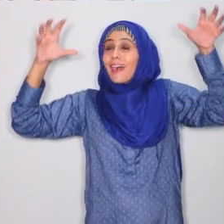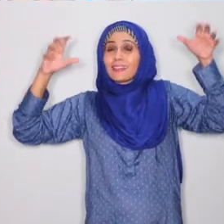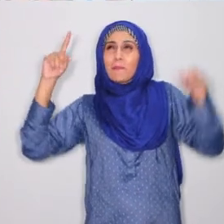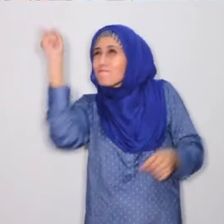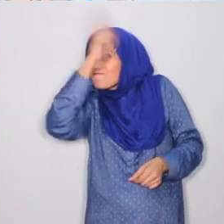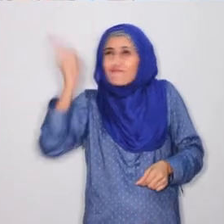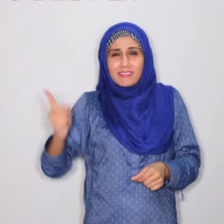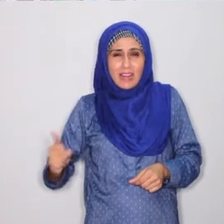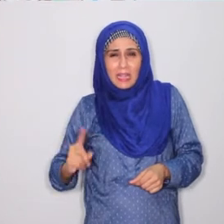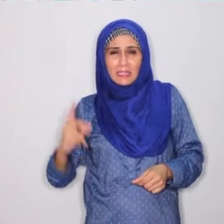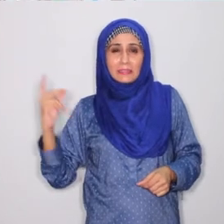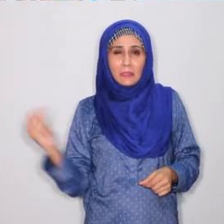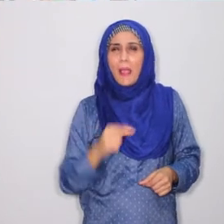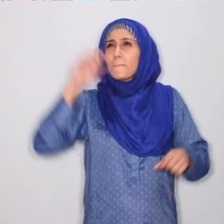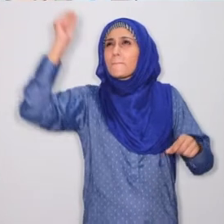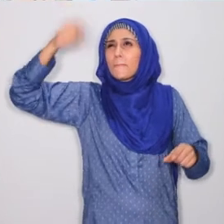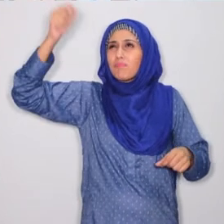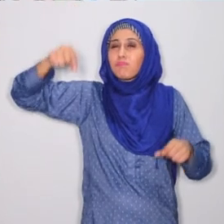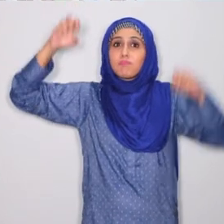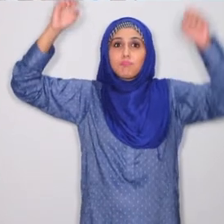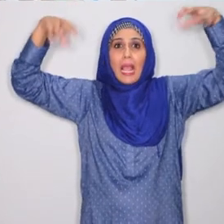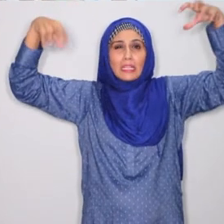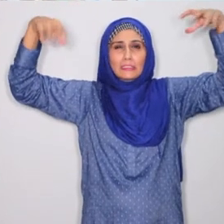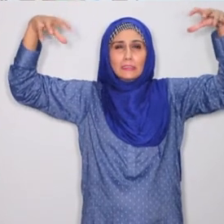फेस्टिव बरसने लगी थी